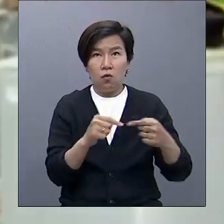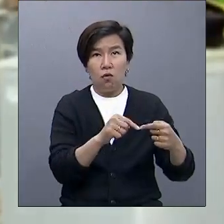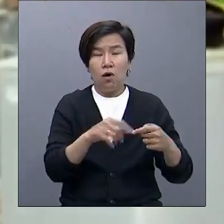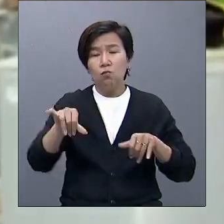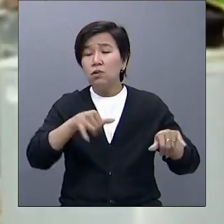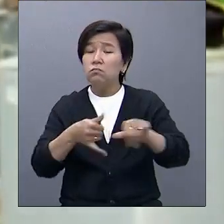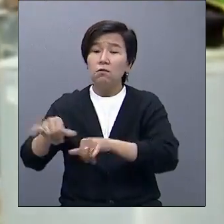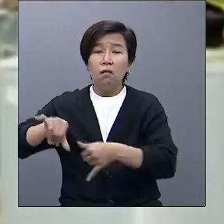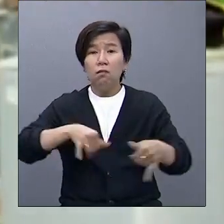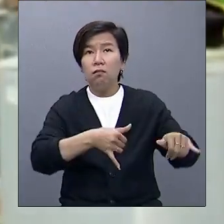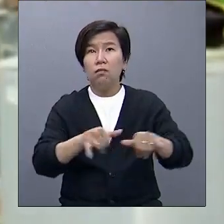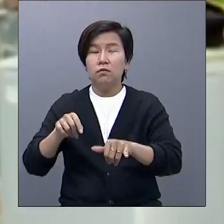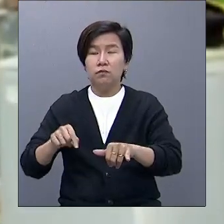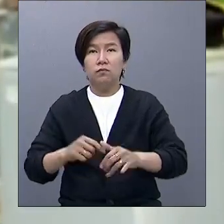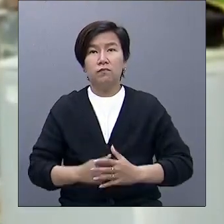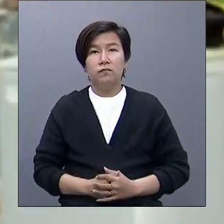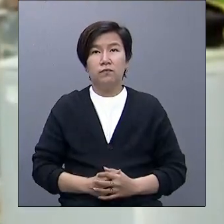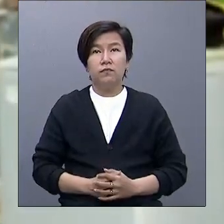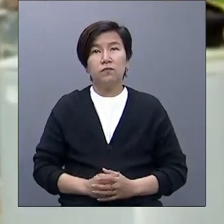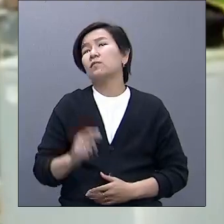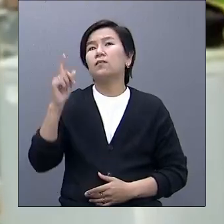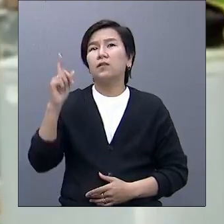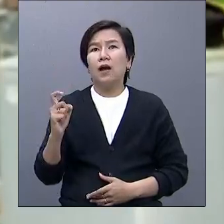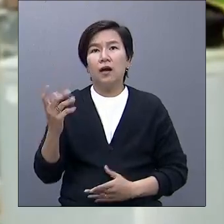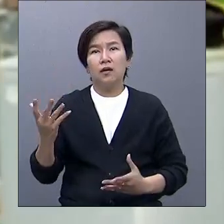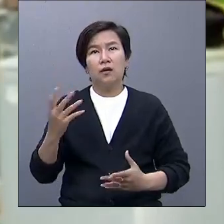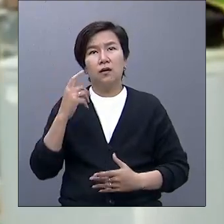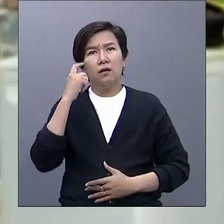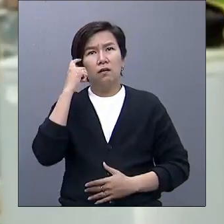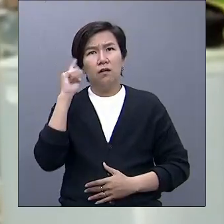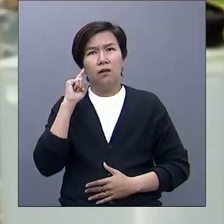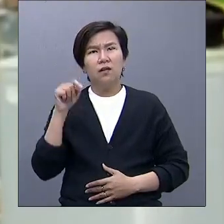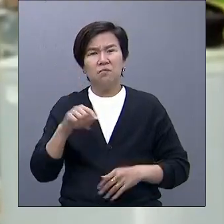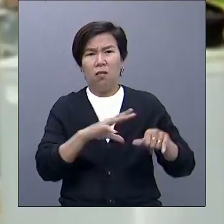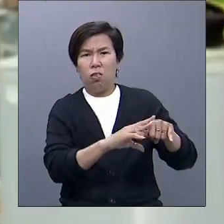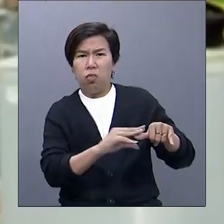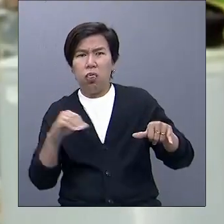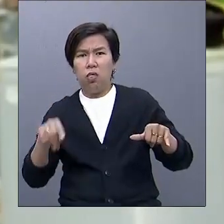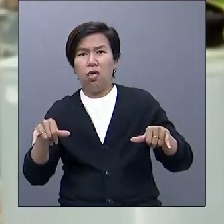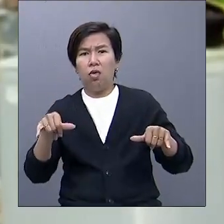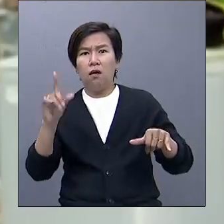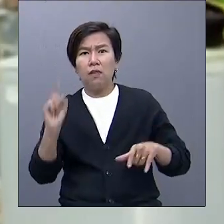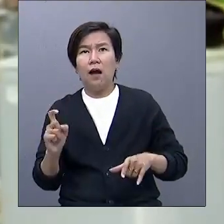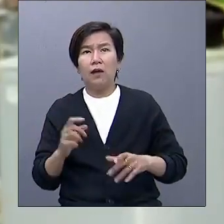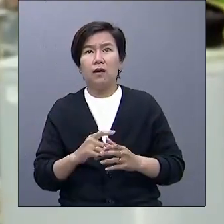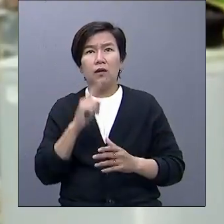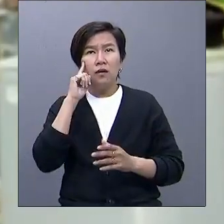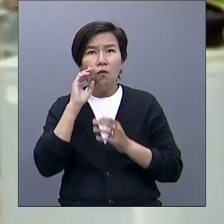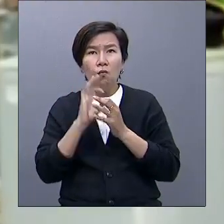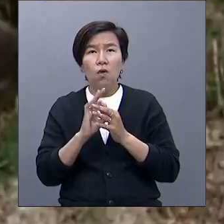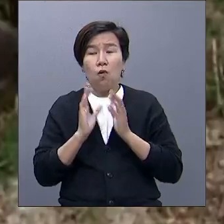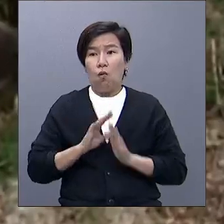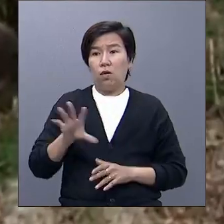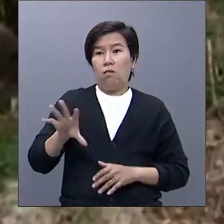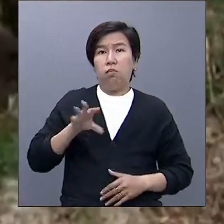มาหากันอยู่นะคะอยู่ที่นี้มัตายมาเป็นแบบนี้อีกติดต่อกนadenกลัวกลัววามัจะเปนโลกติดตอ ถึงคน